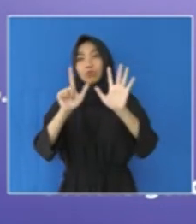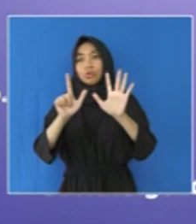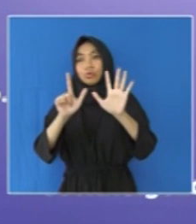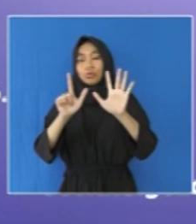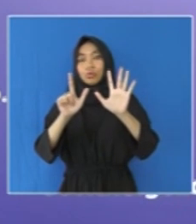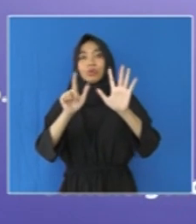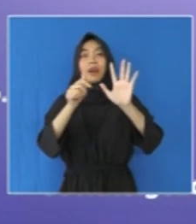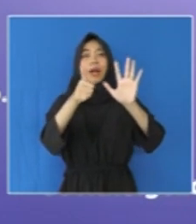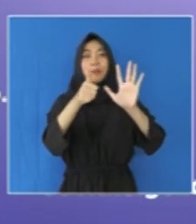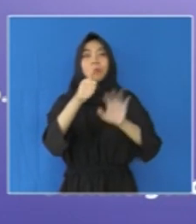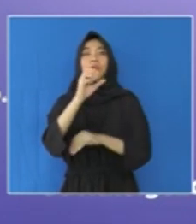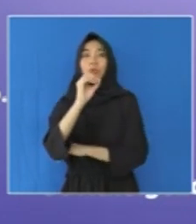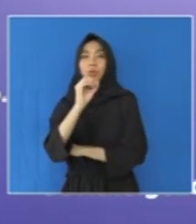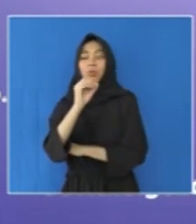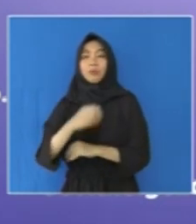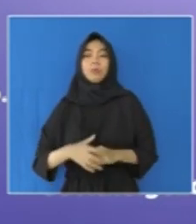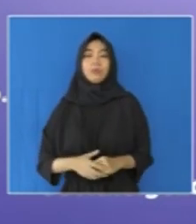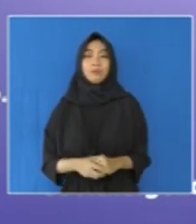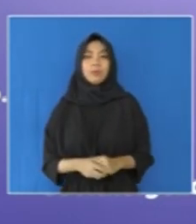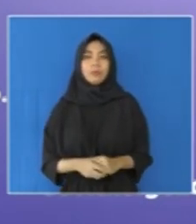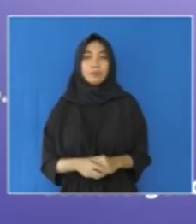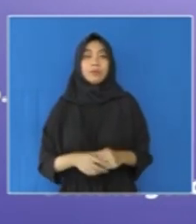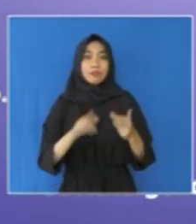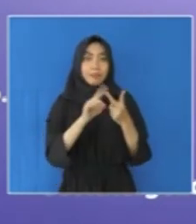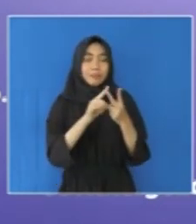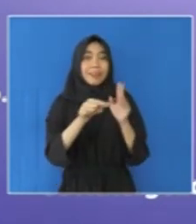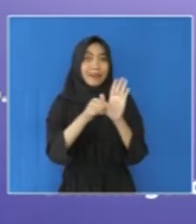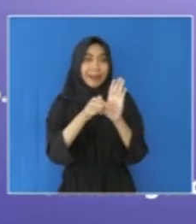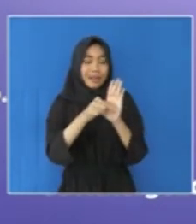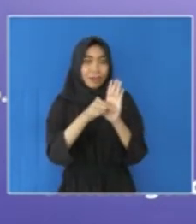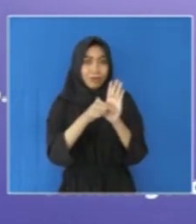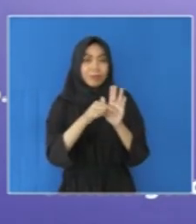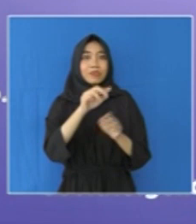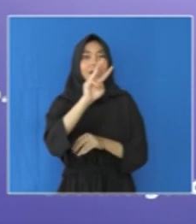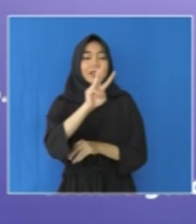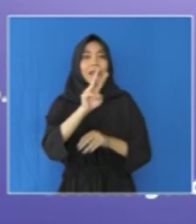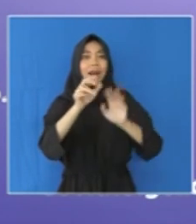6760 Hai hasil negatif rp36.000